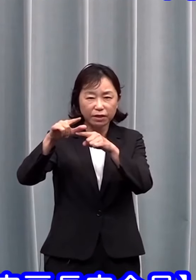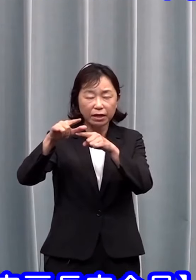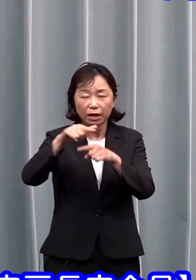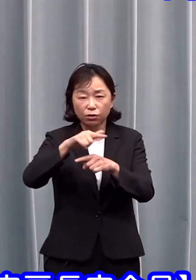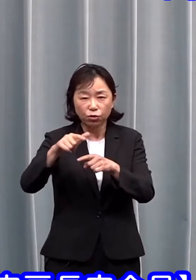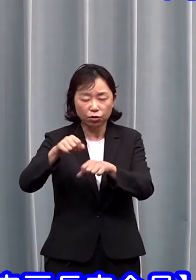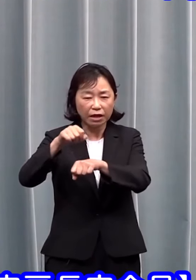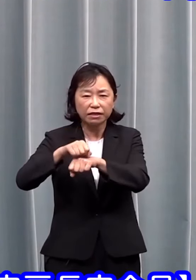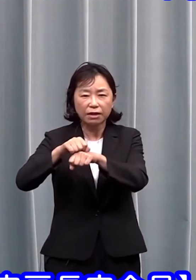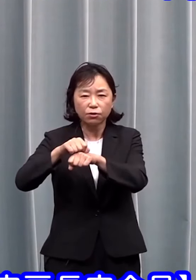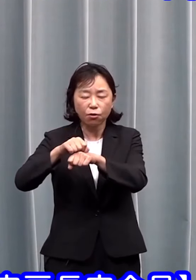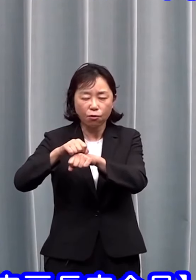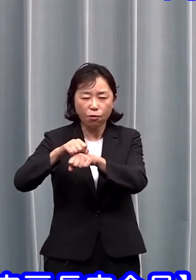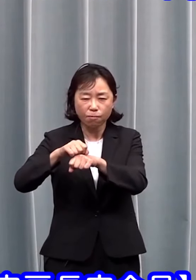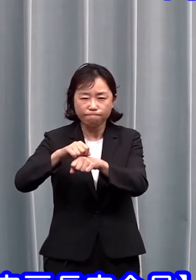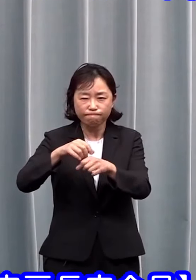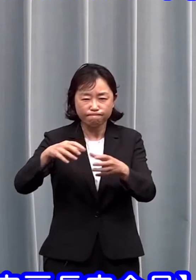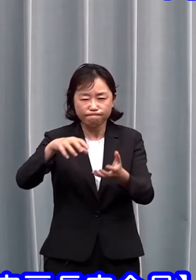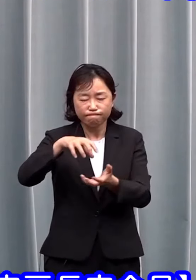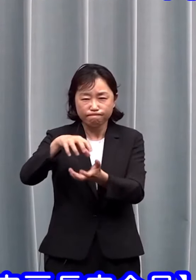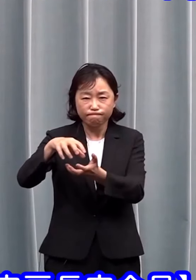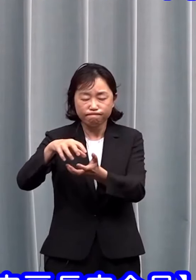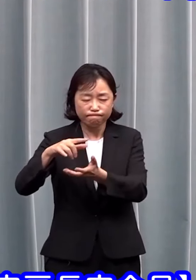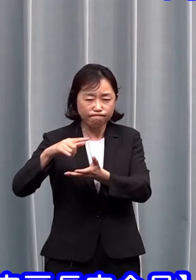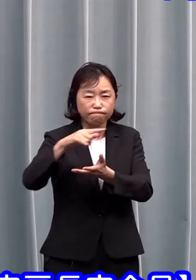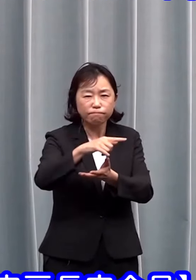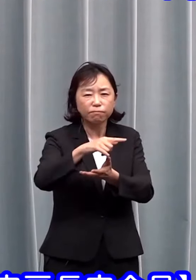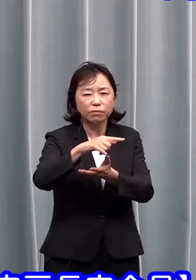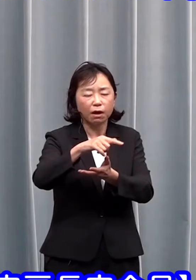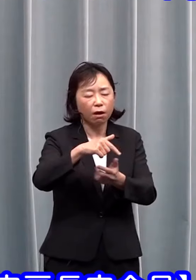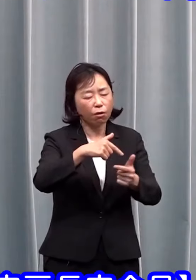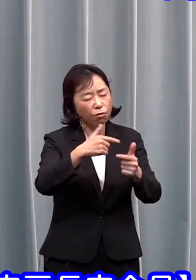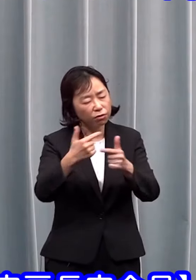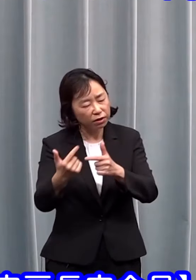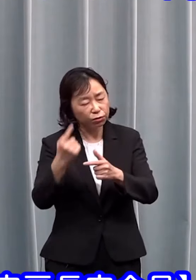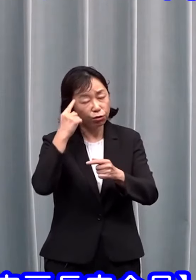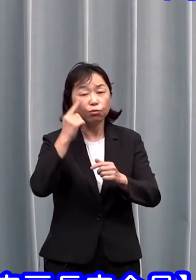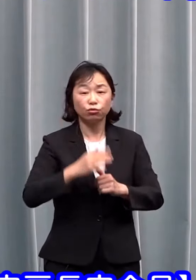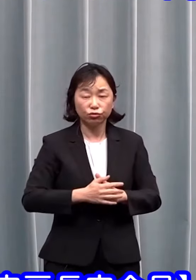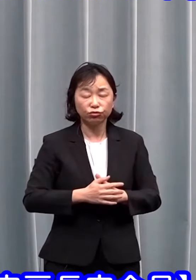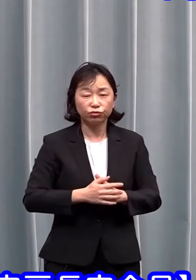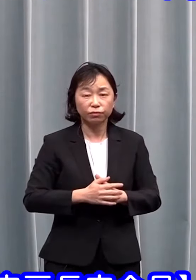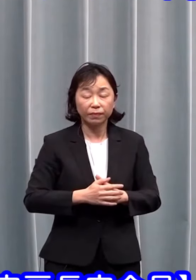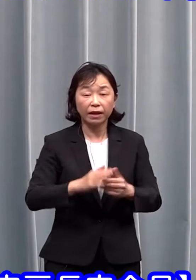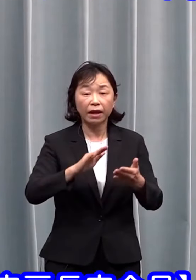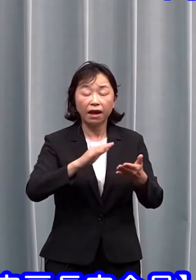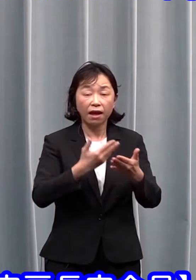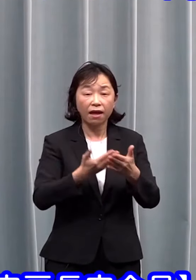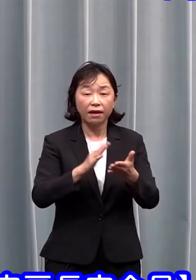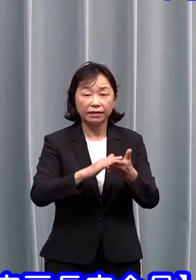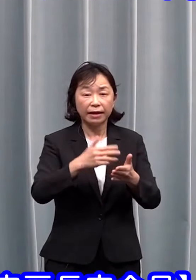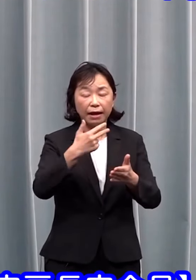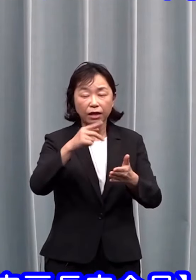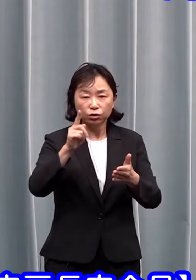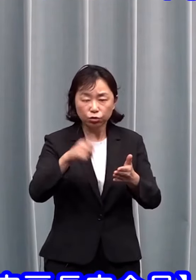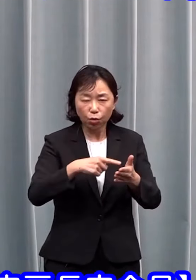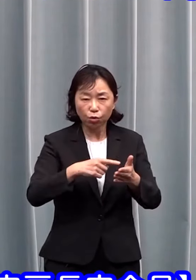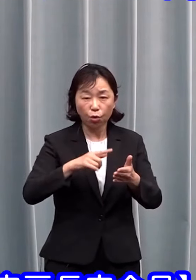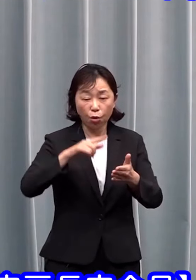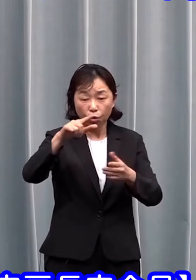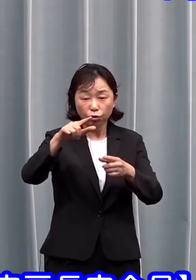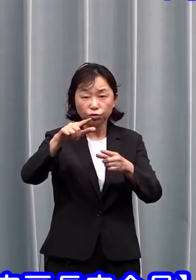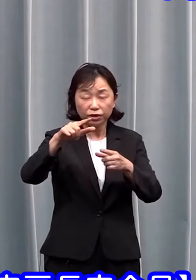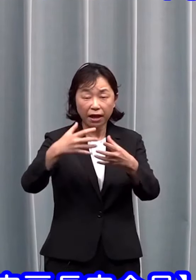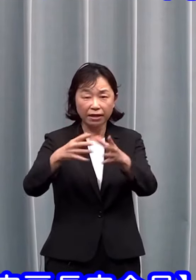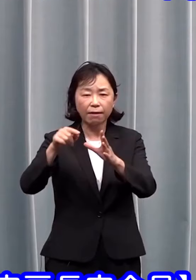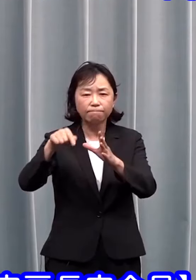材の搬入というのが非常に遅れてしまったのではないかと。習志野の空挺団はその後に、自衛隊こと始めという、式典